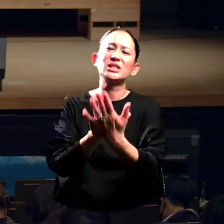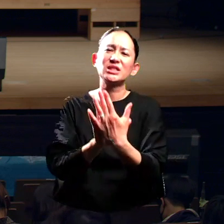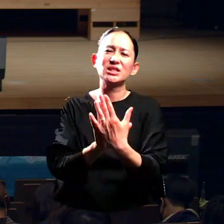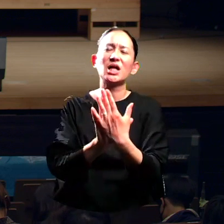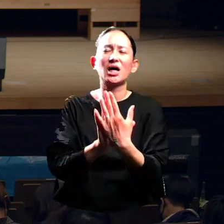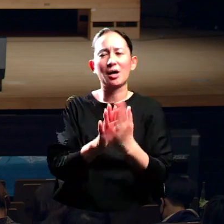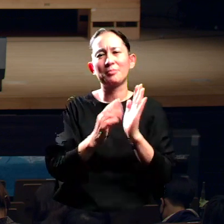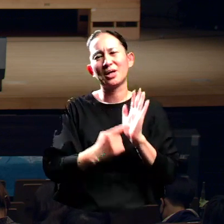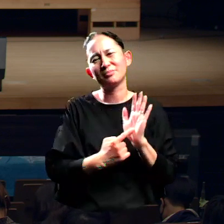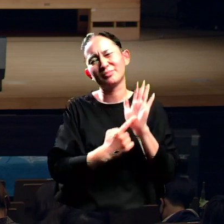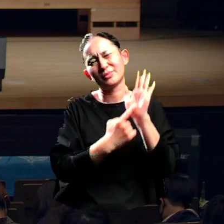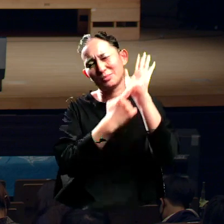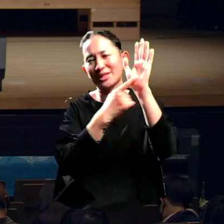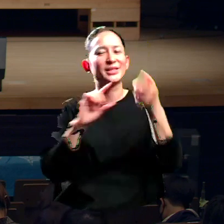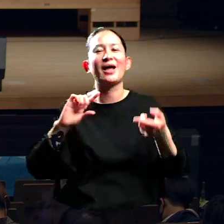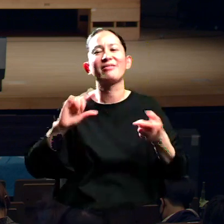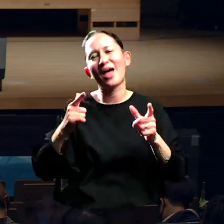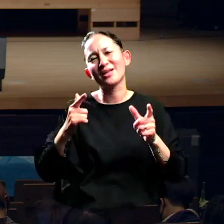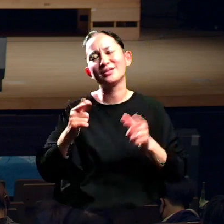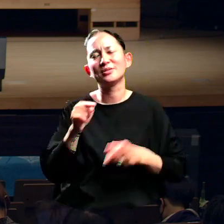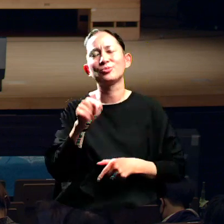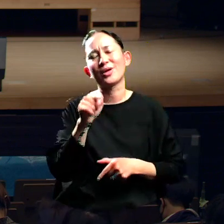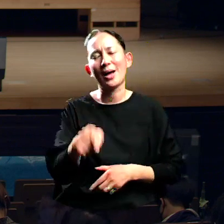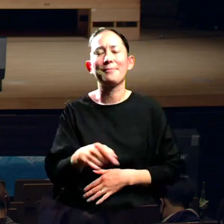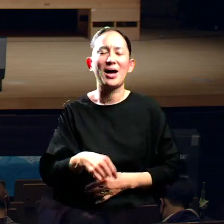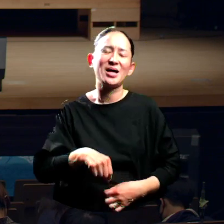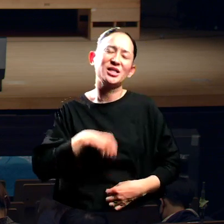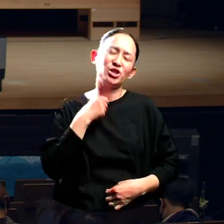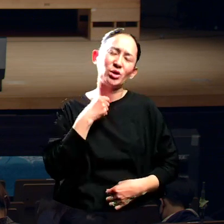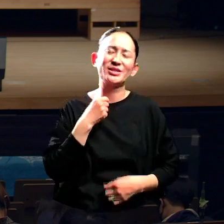ど馴染みがないというのが正直なところです。 And